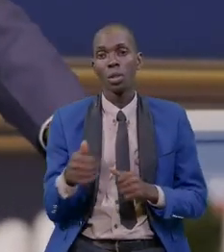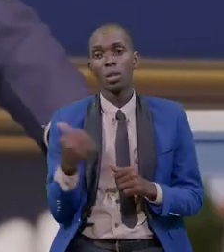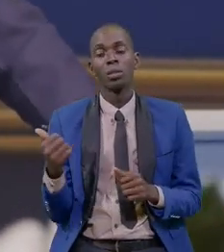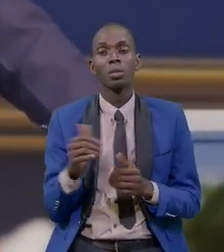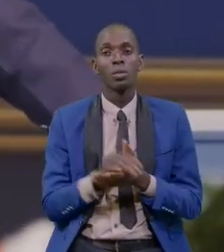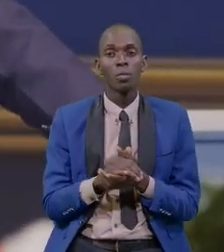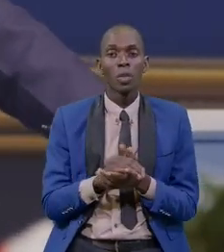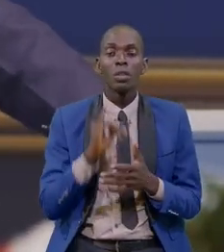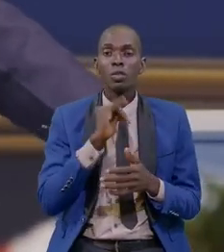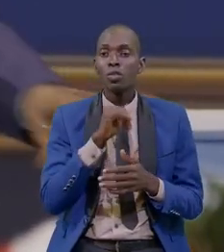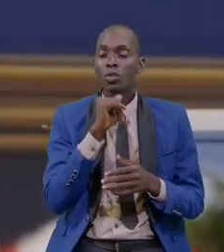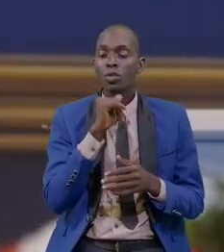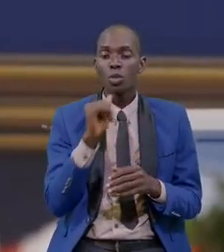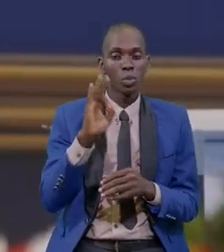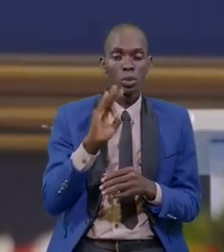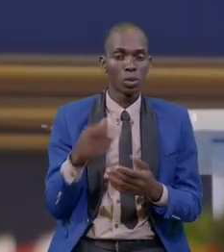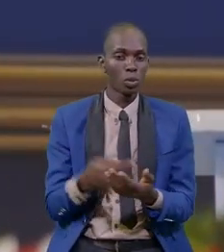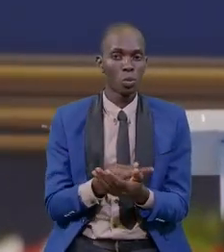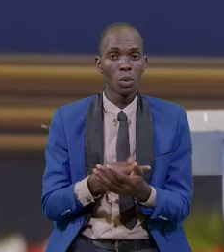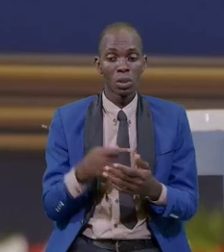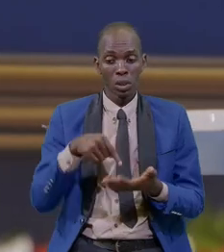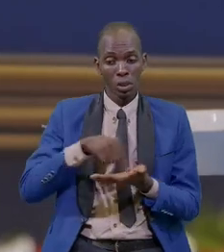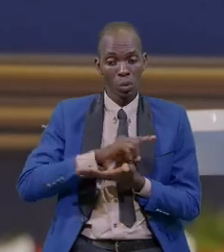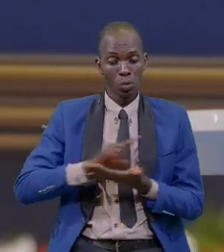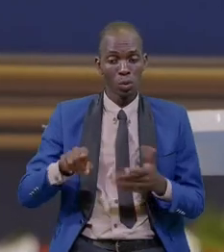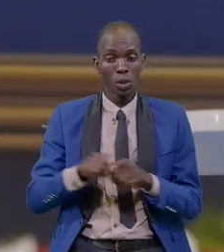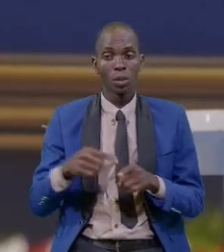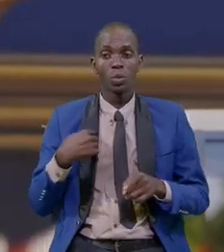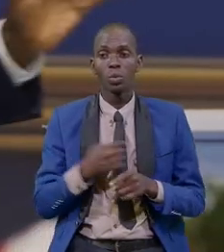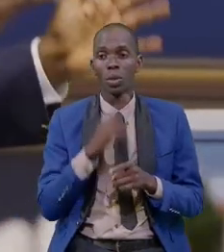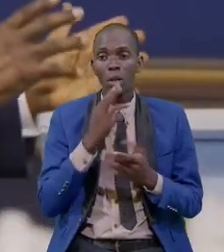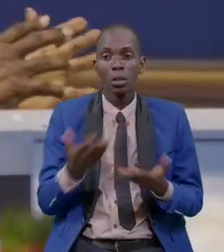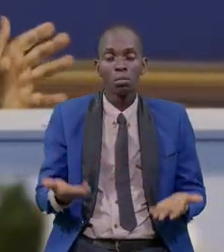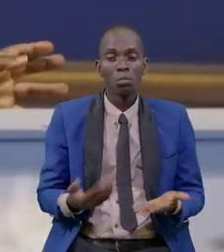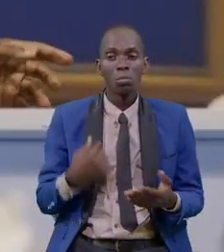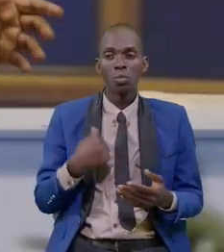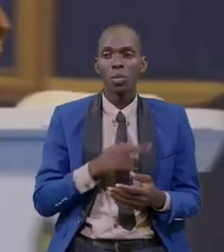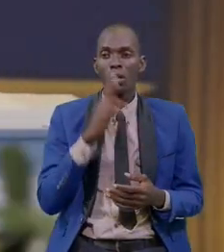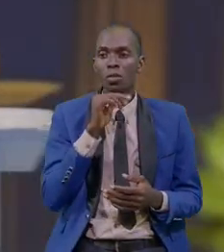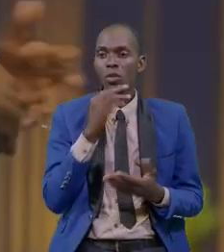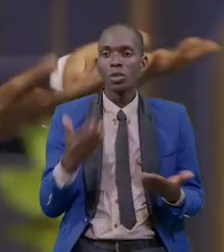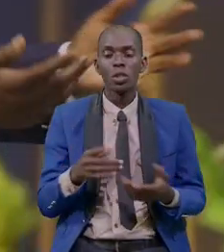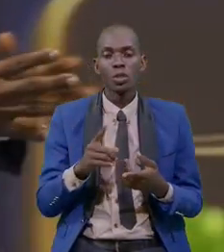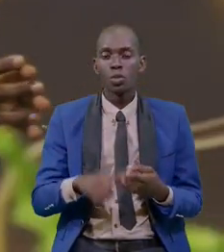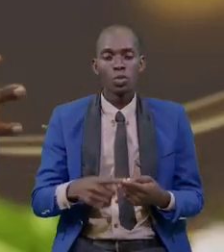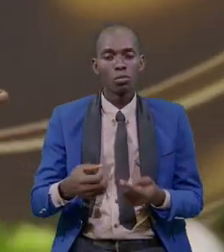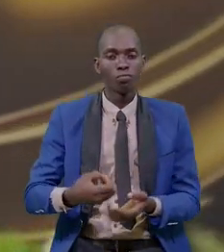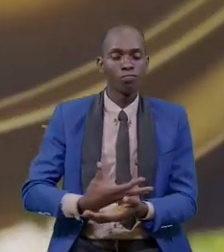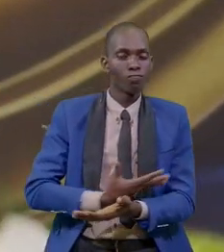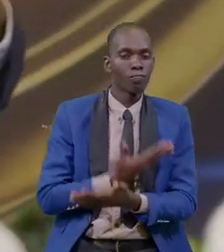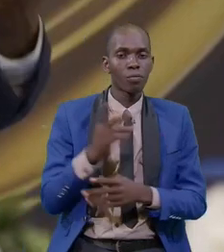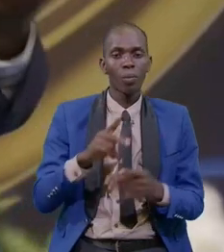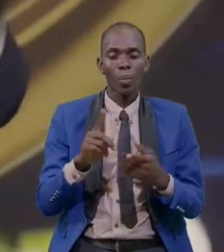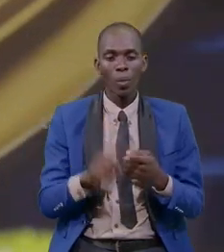Cette semaine, quand vous avez été ici, ne sont pas venus pour influencer les gens dans cette religion, pour